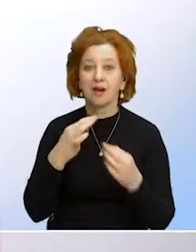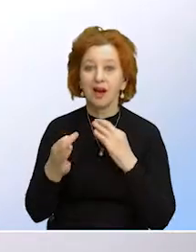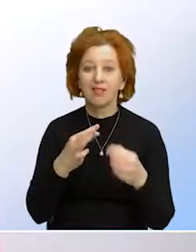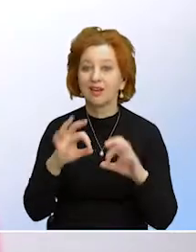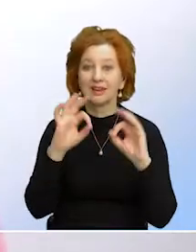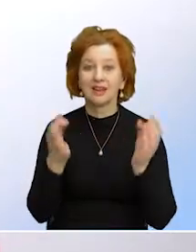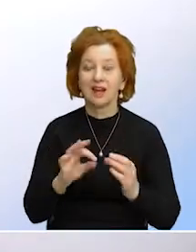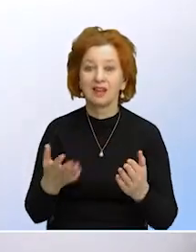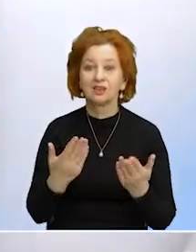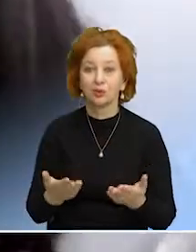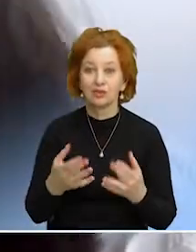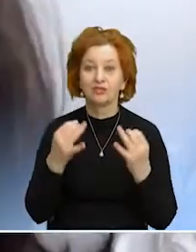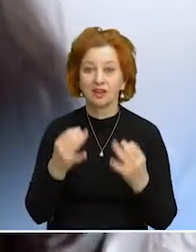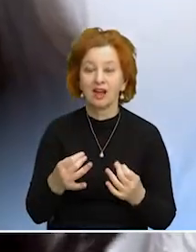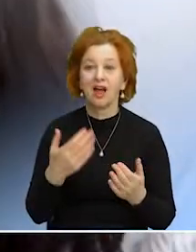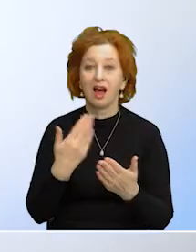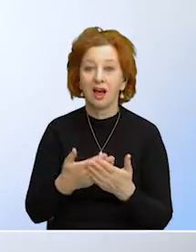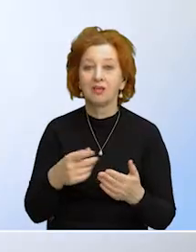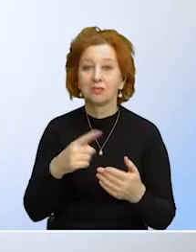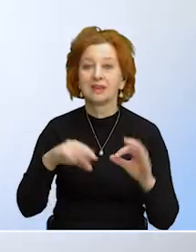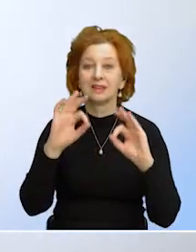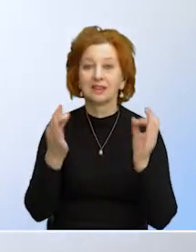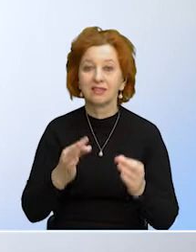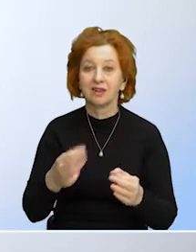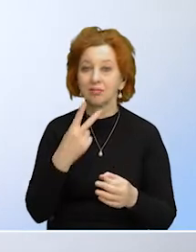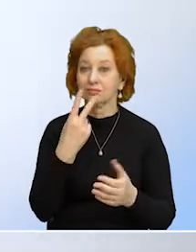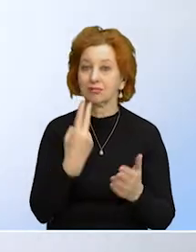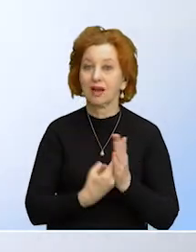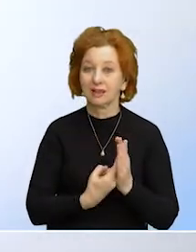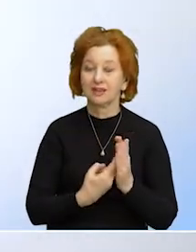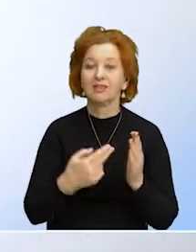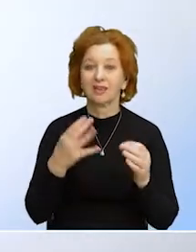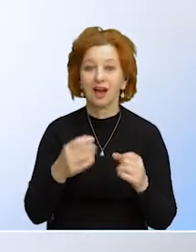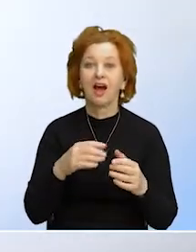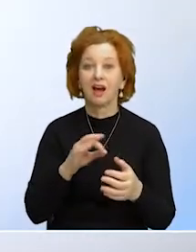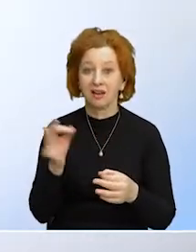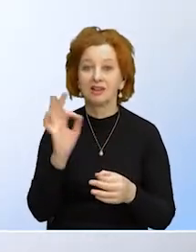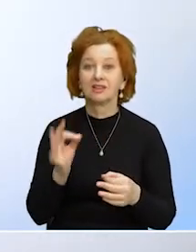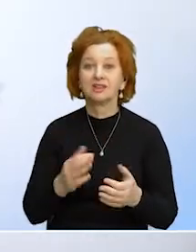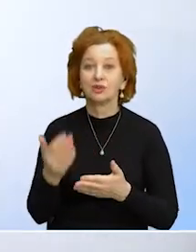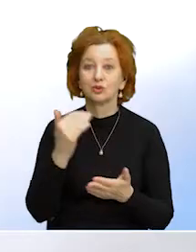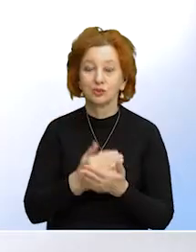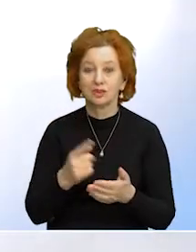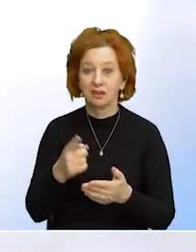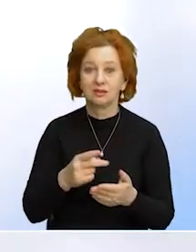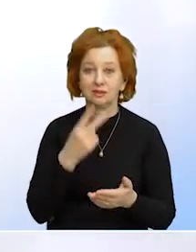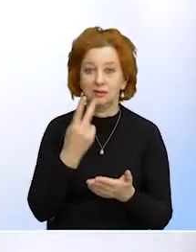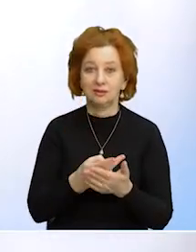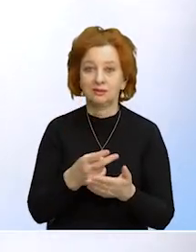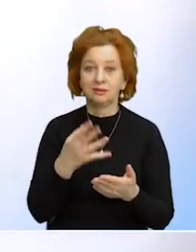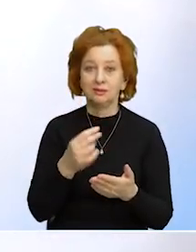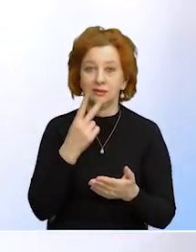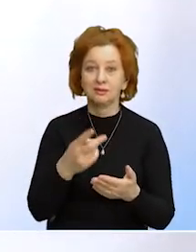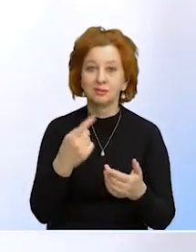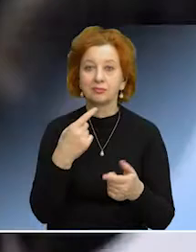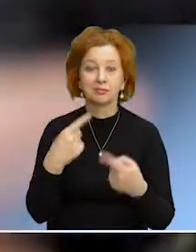мы поговорим не об искусстве видеть мир через объектив камеры, а об искусстве позировать. Как часто результат на снимке вас разочаровывает, и